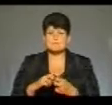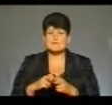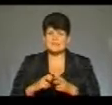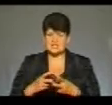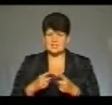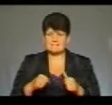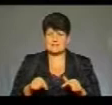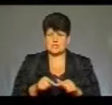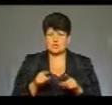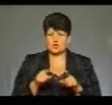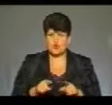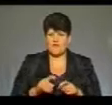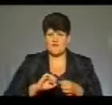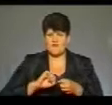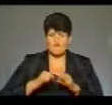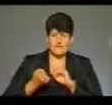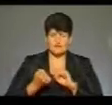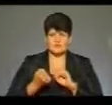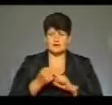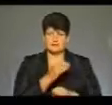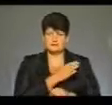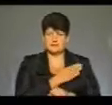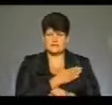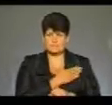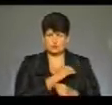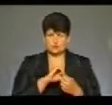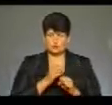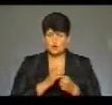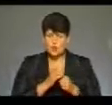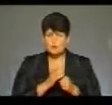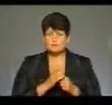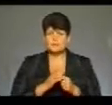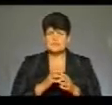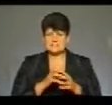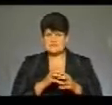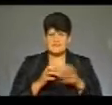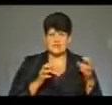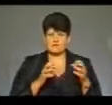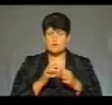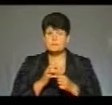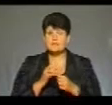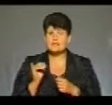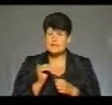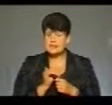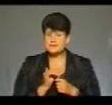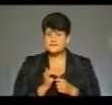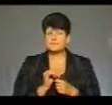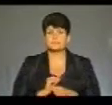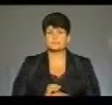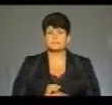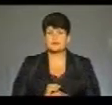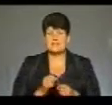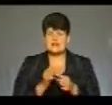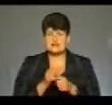є переломовий вивих лівого плечового суглобу з відривом великого грубка і